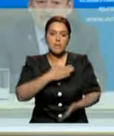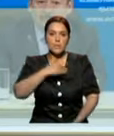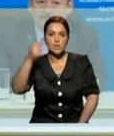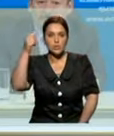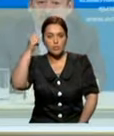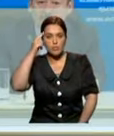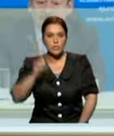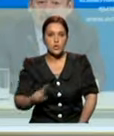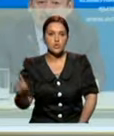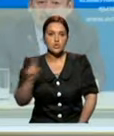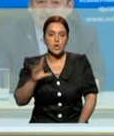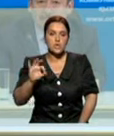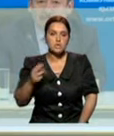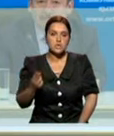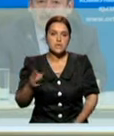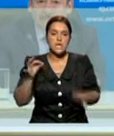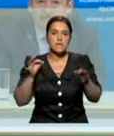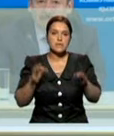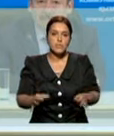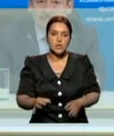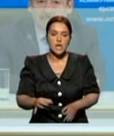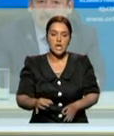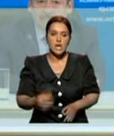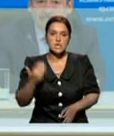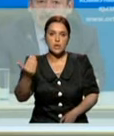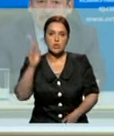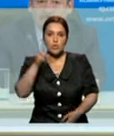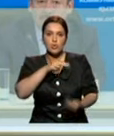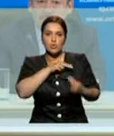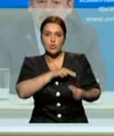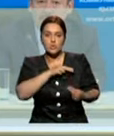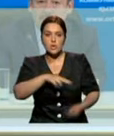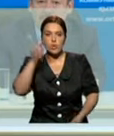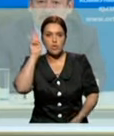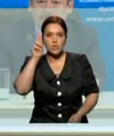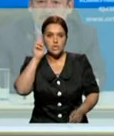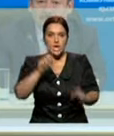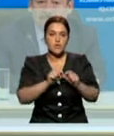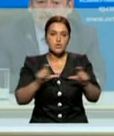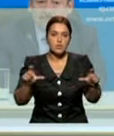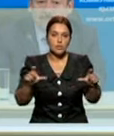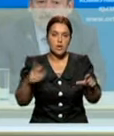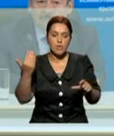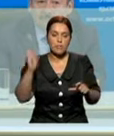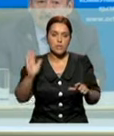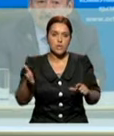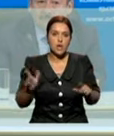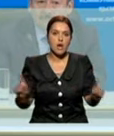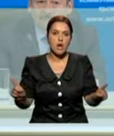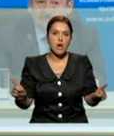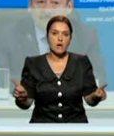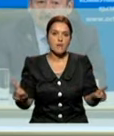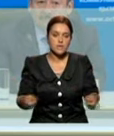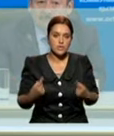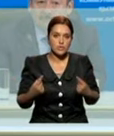что определенная социальная справедливость тех, кто трудится, учится в школе, она будет как бы не то чтобы восстановлена,